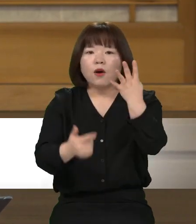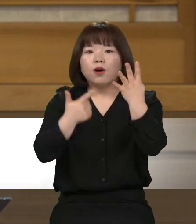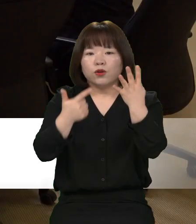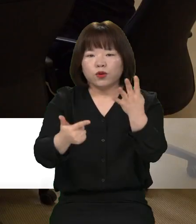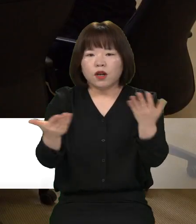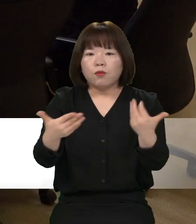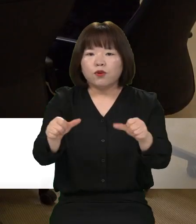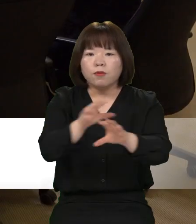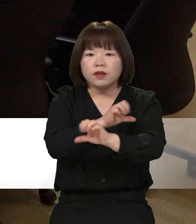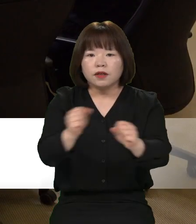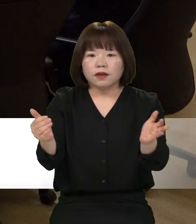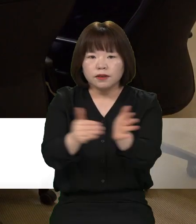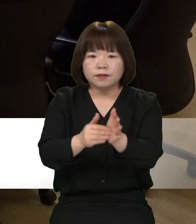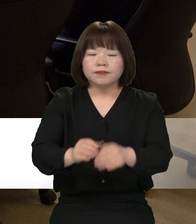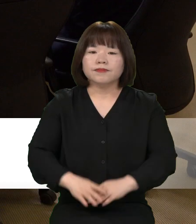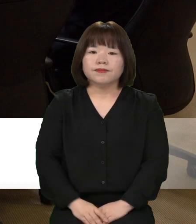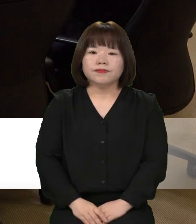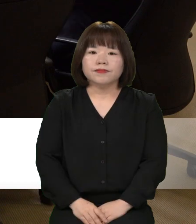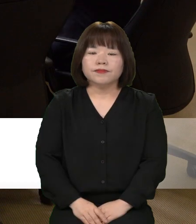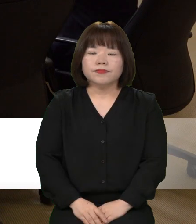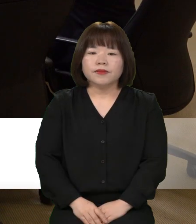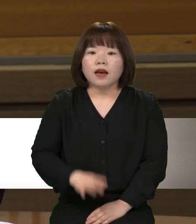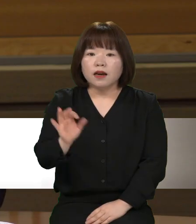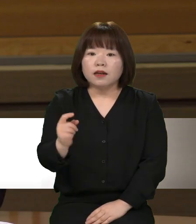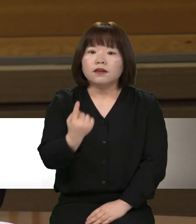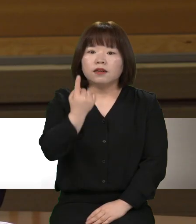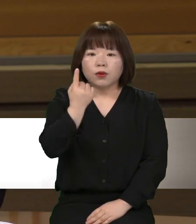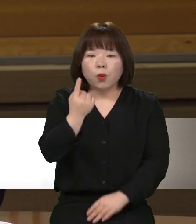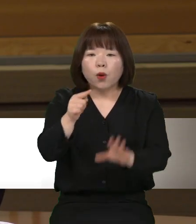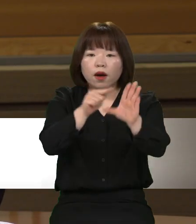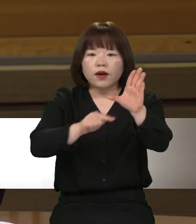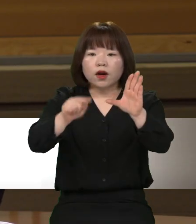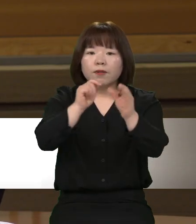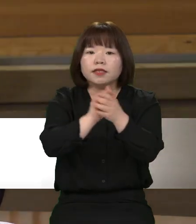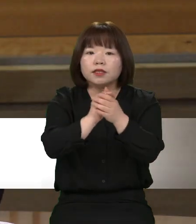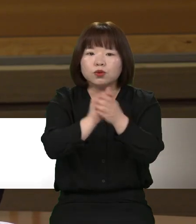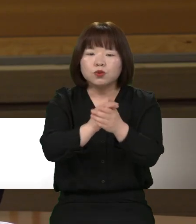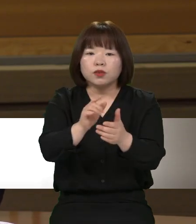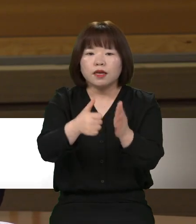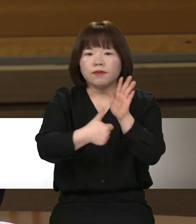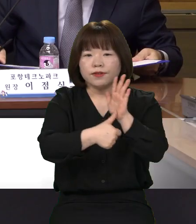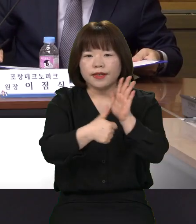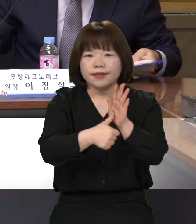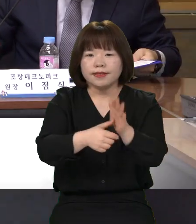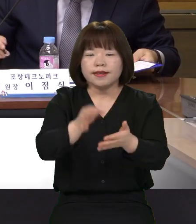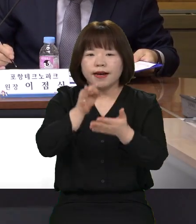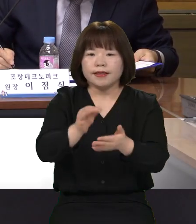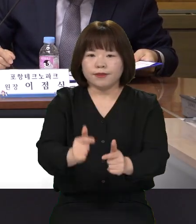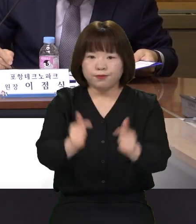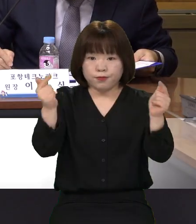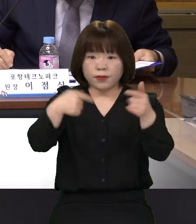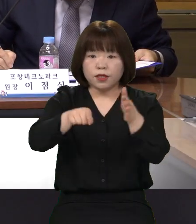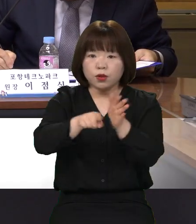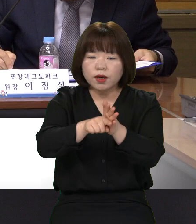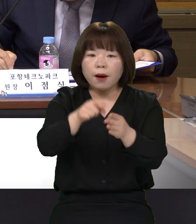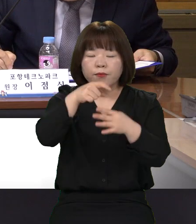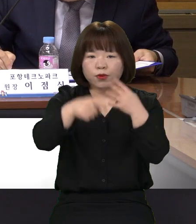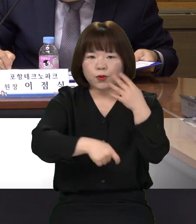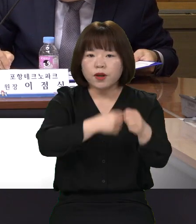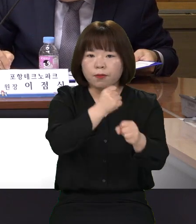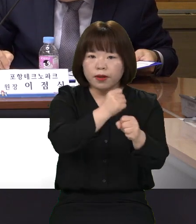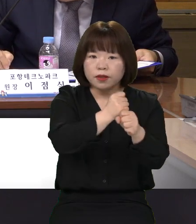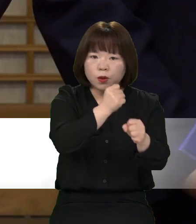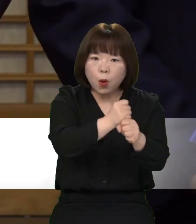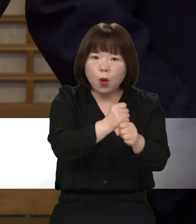상생협약 mou를 체결했습니다 협약으로 각 기관은 영일만 친구 브랜드 가치를 높이기 위한 디지털